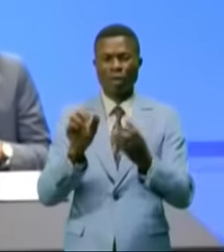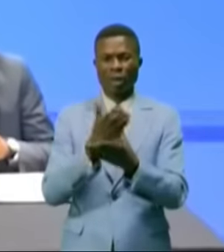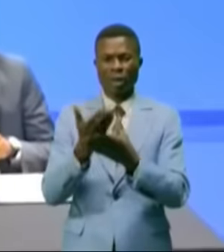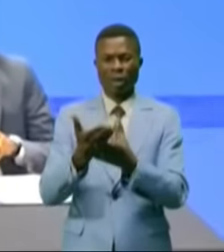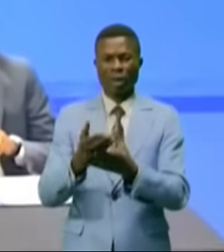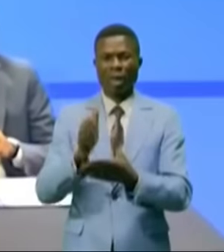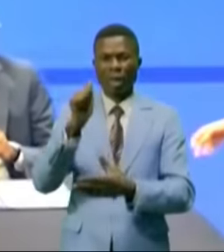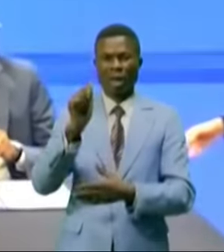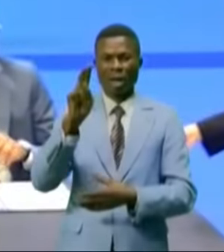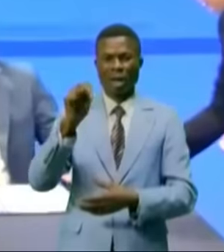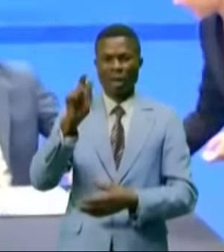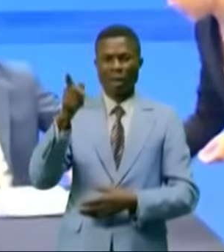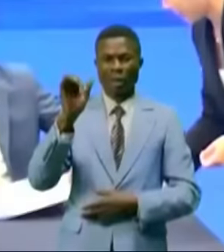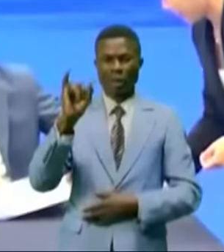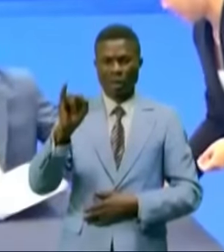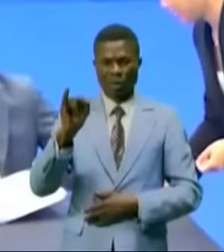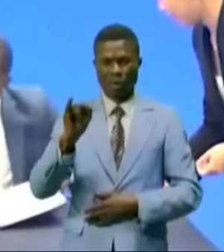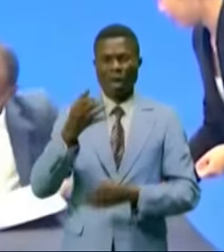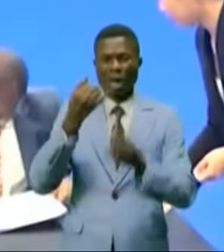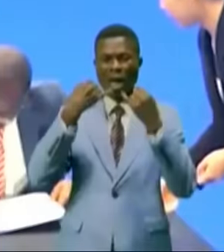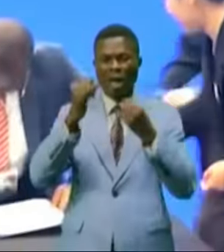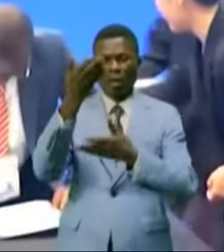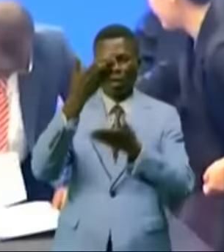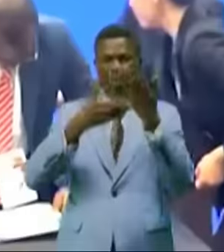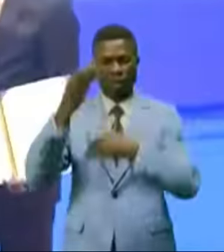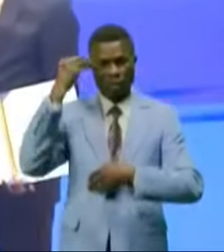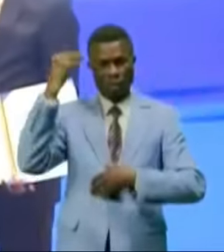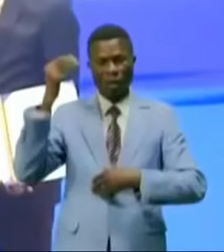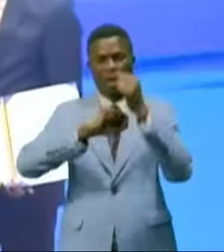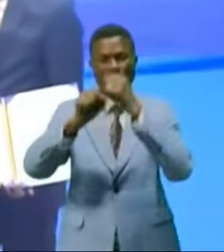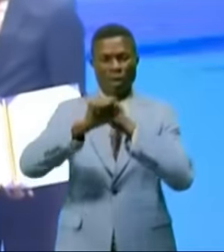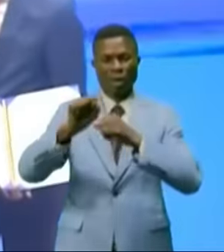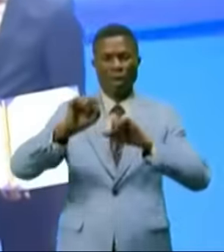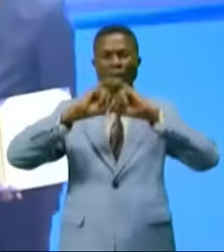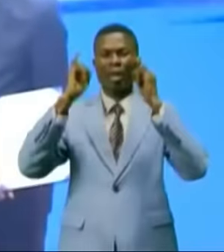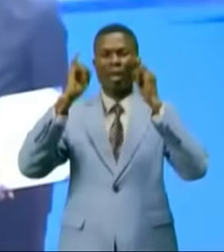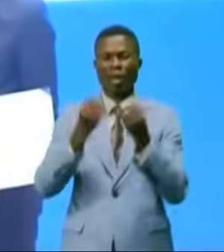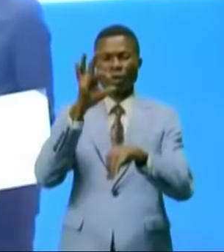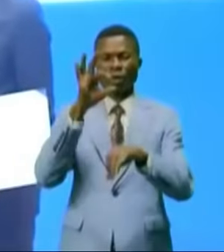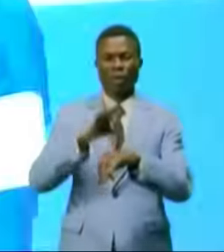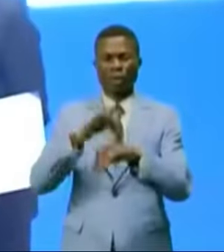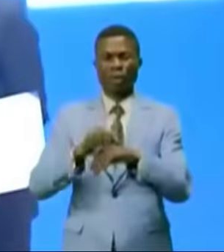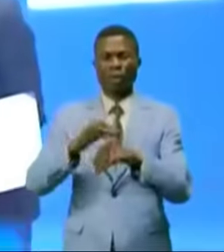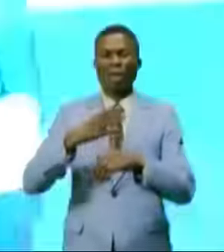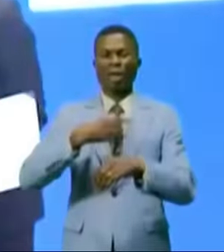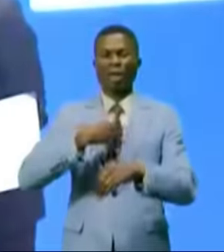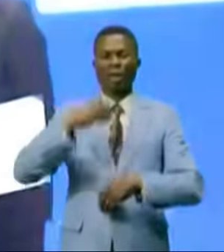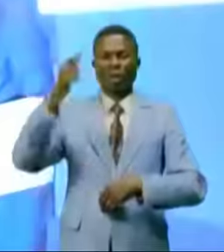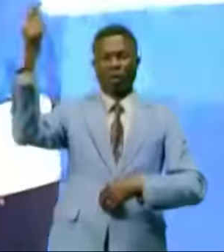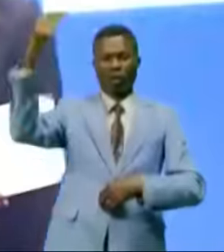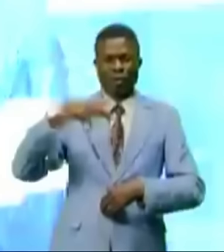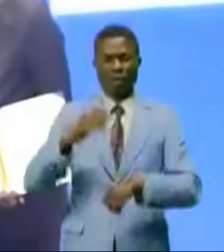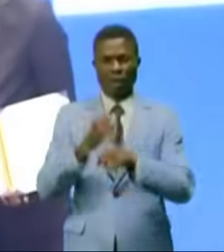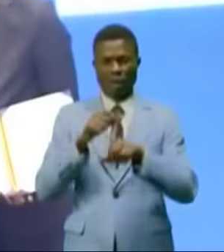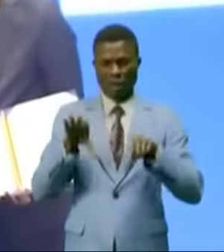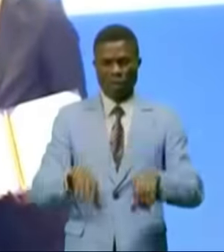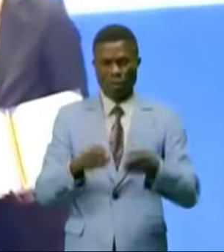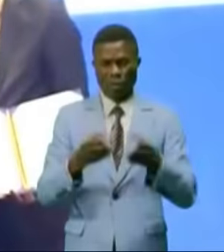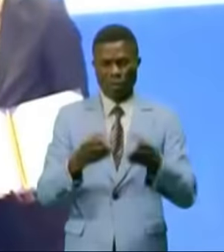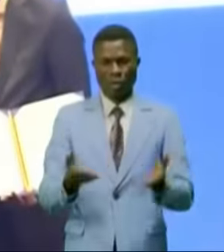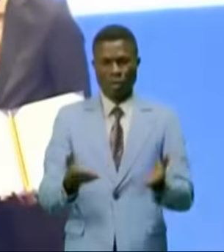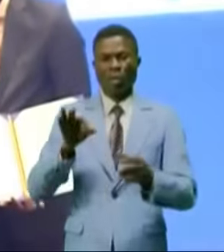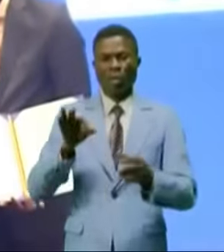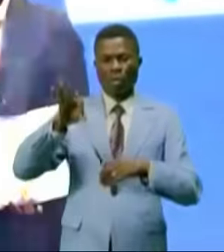NAPI et COTRA dans l'échange d'informations et la promotion réciproque des opportunités d'investissement dans tous les domaines d'intérêt pour les deux